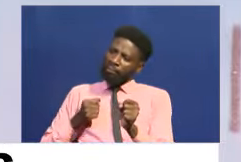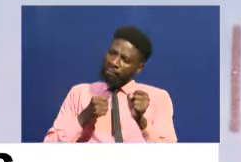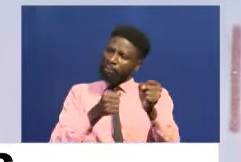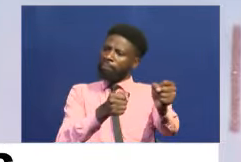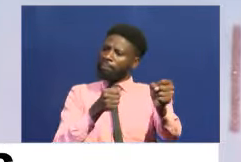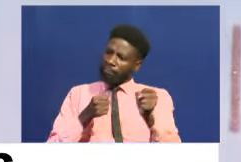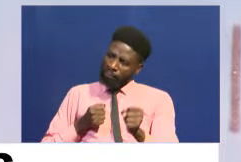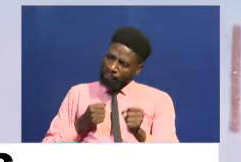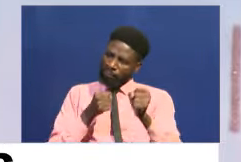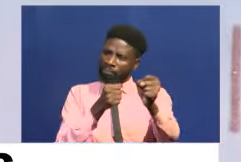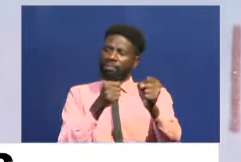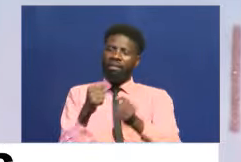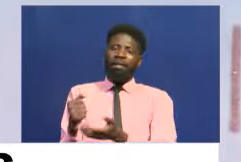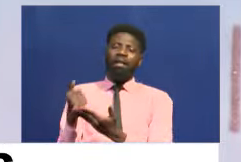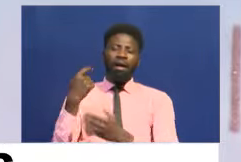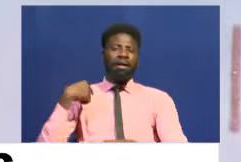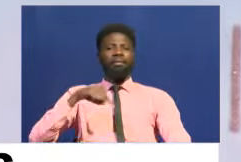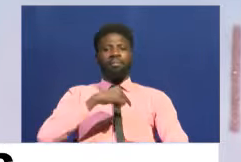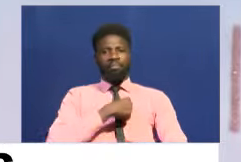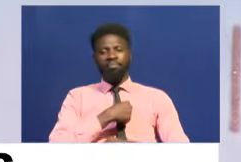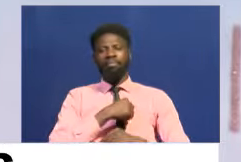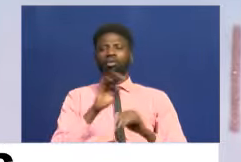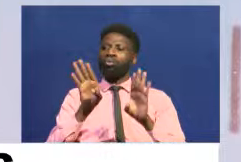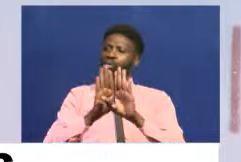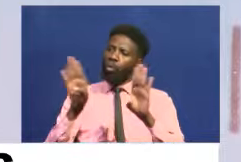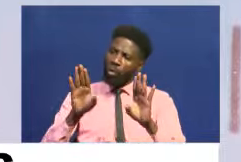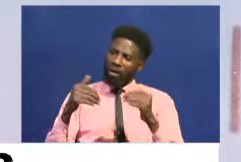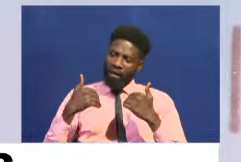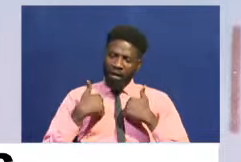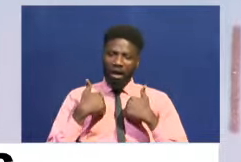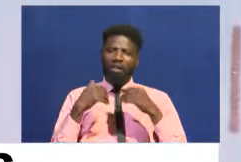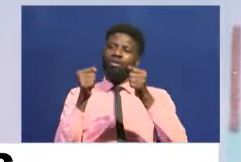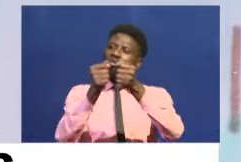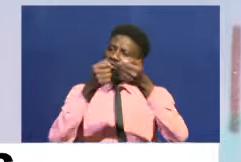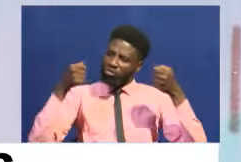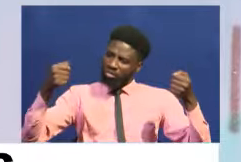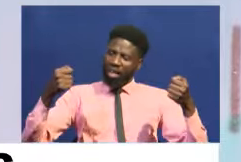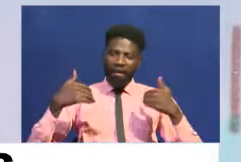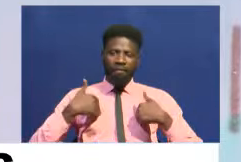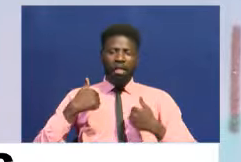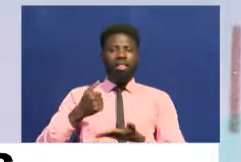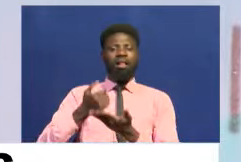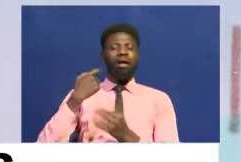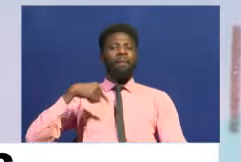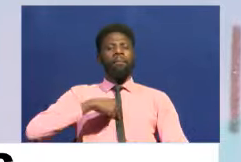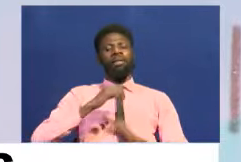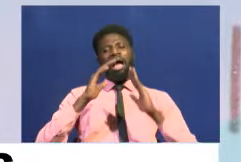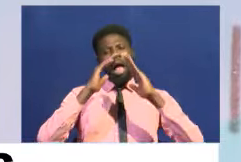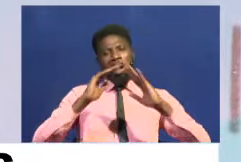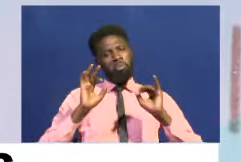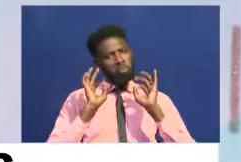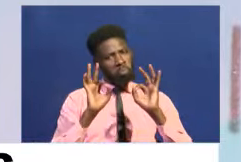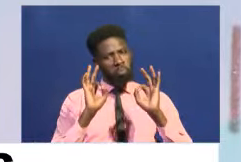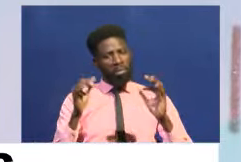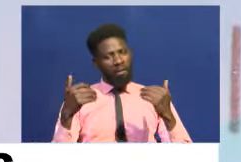ndio tuweze kuwa na milango na madirisha na mambo mengine ambayo yatatusaidia kuwa na manyumba ya